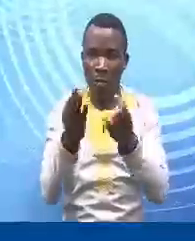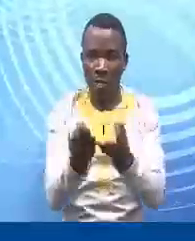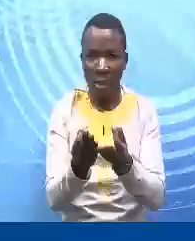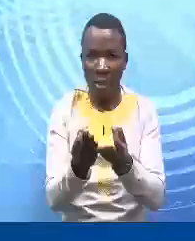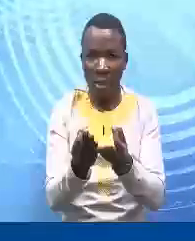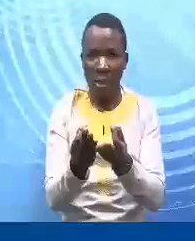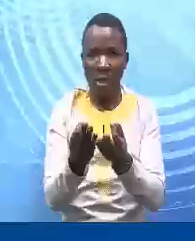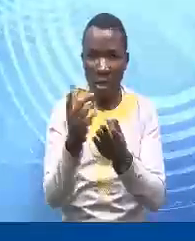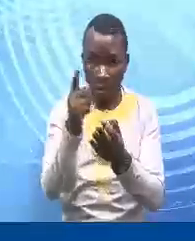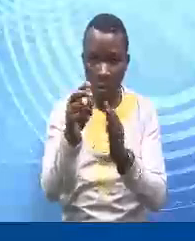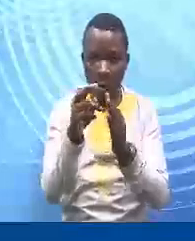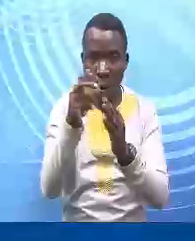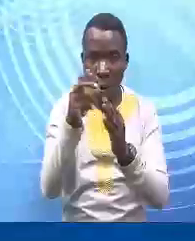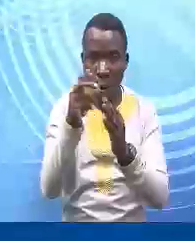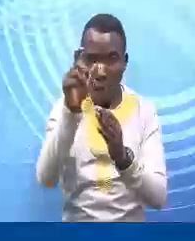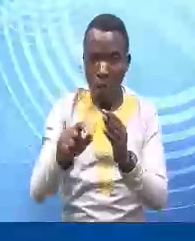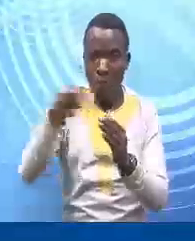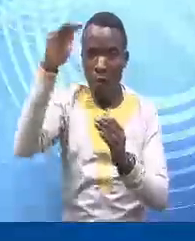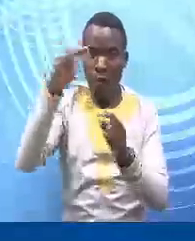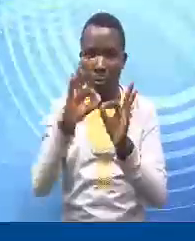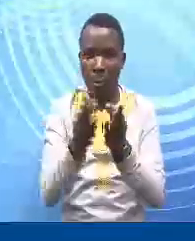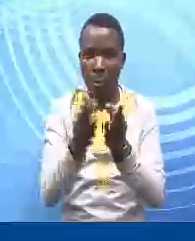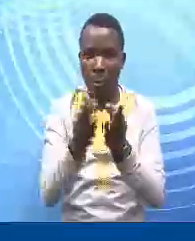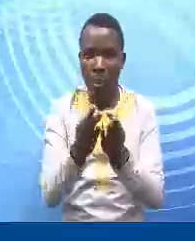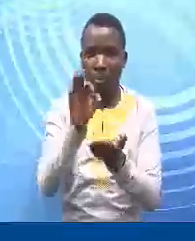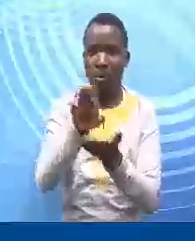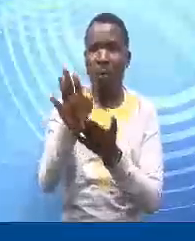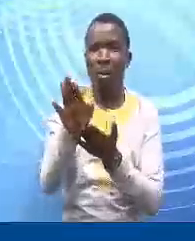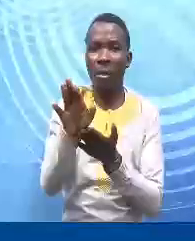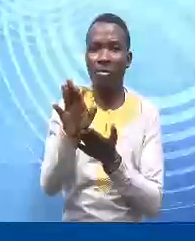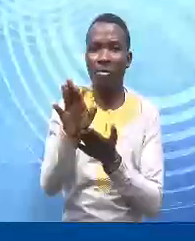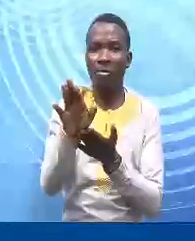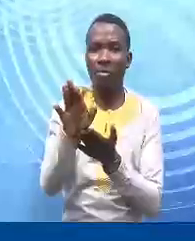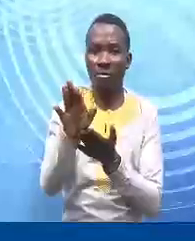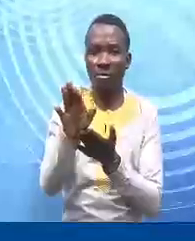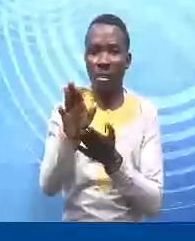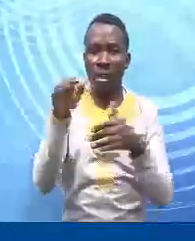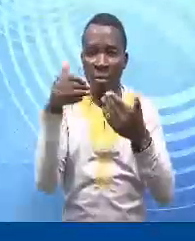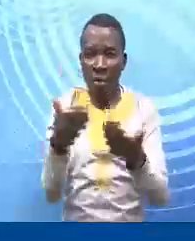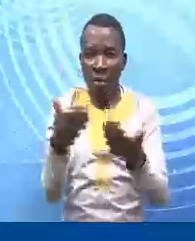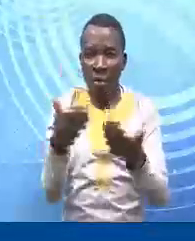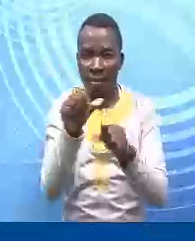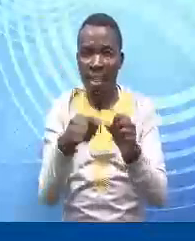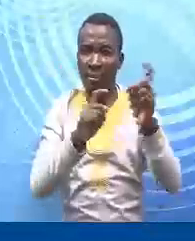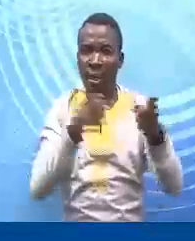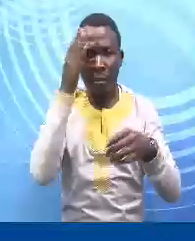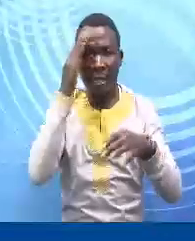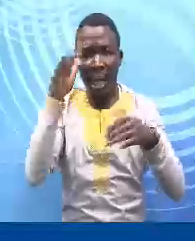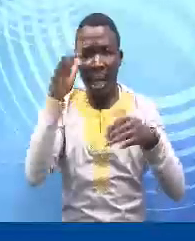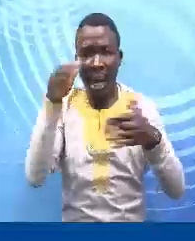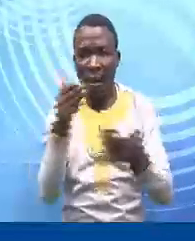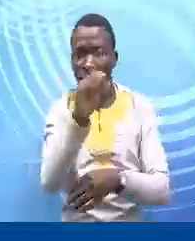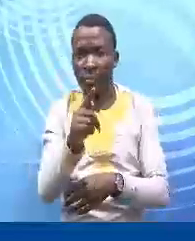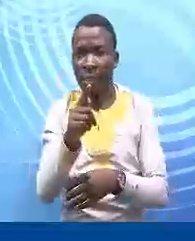noneho nk'umukuru w'umuryango baramuvana mu nzu iby'uwo murage niyo nkuracyobo ndabizi rwose iyo